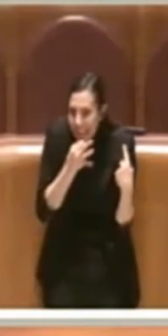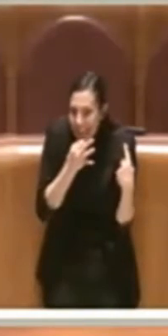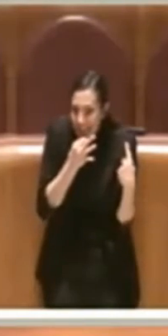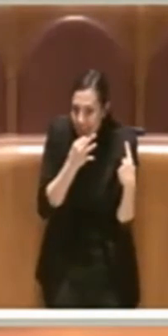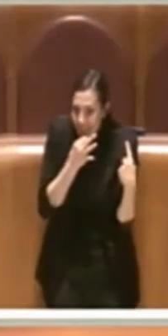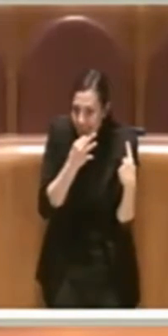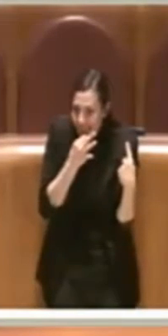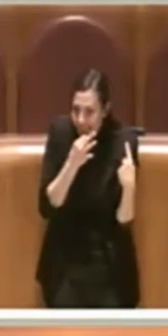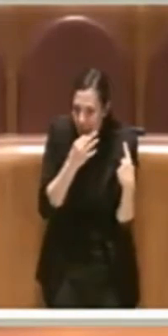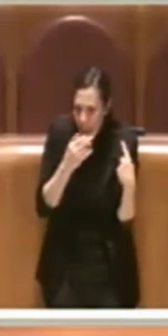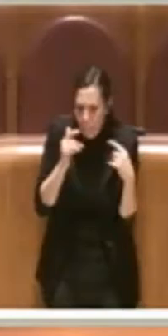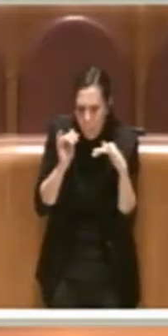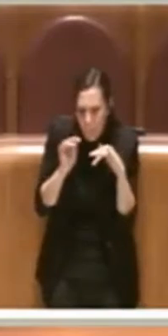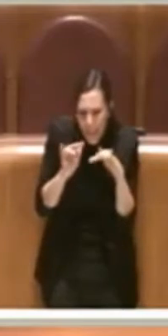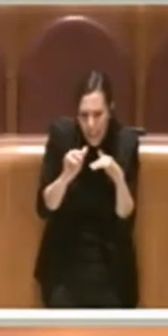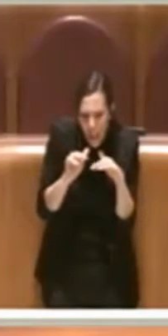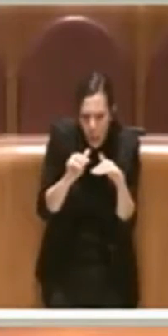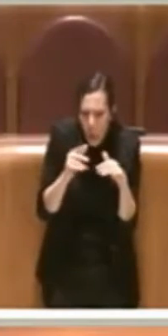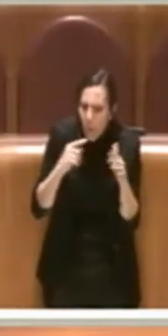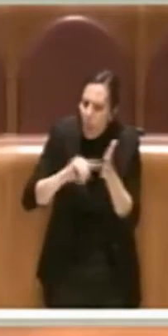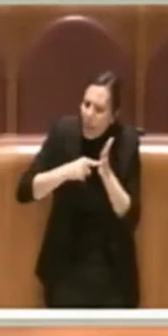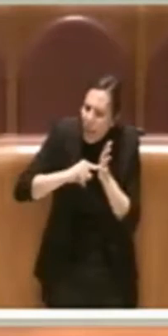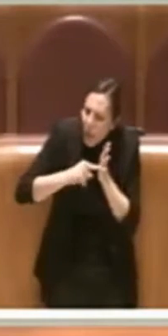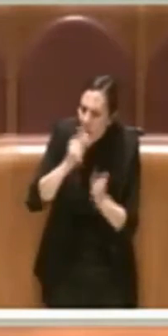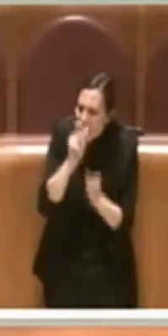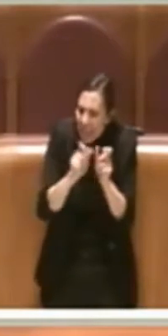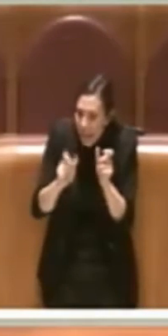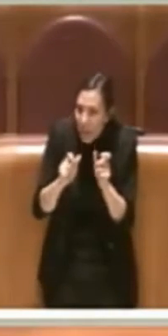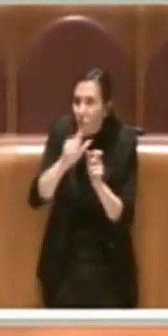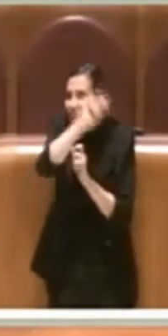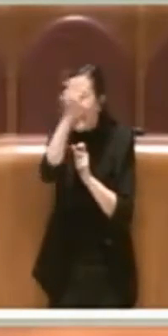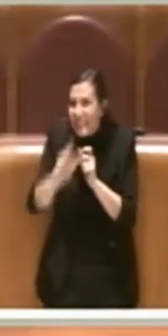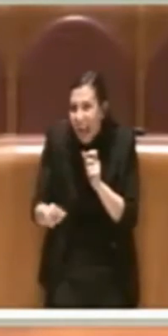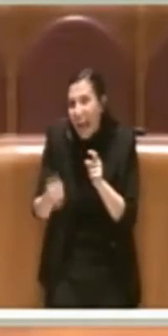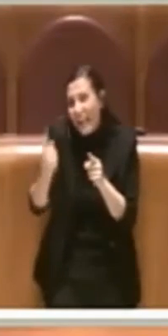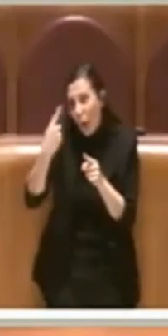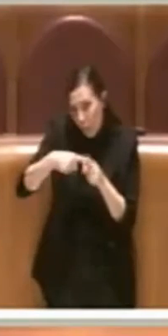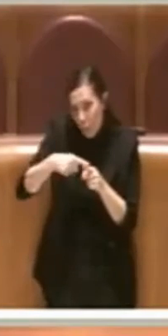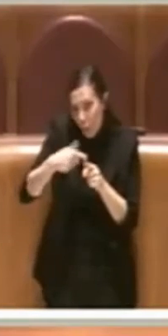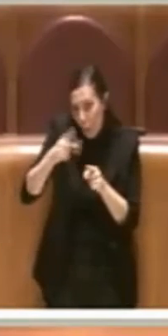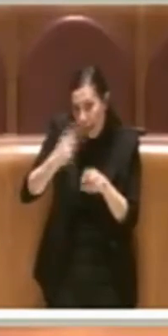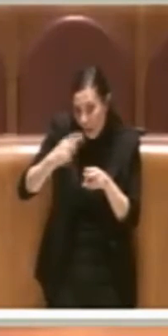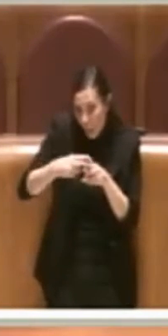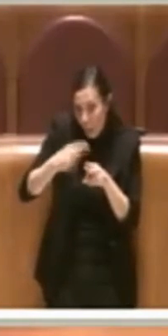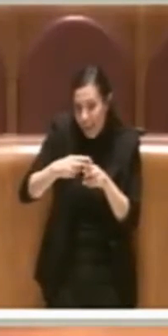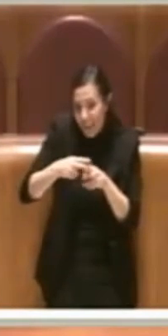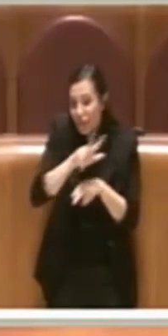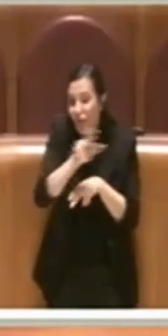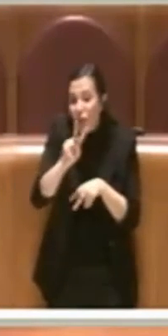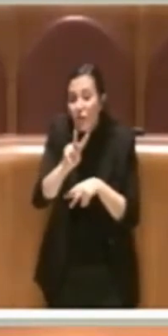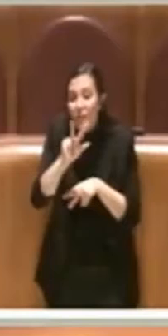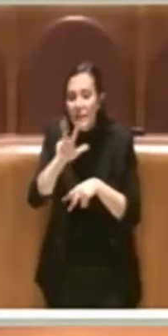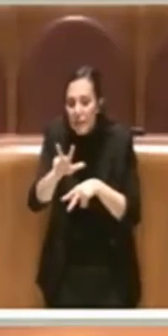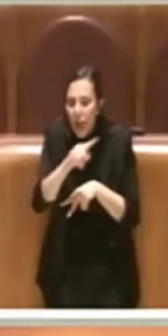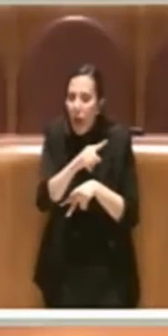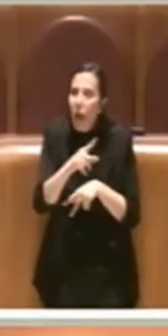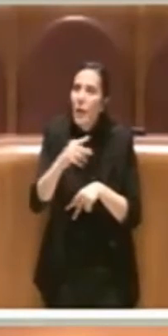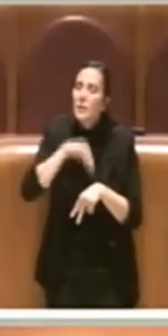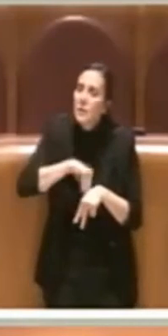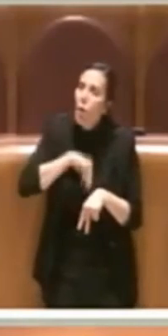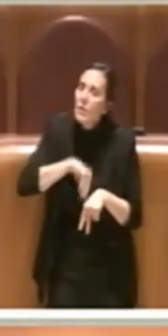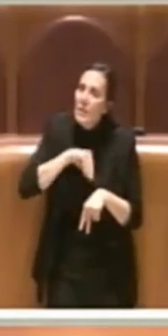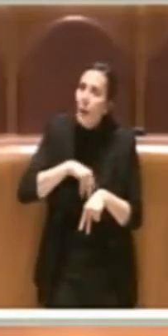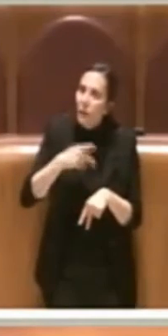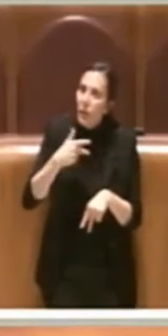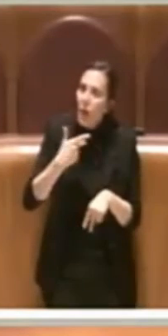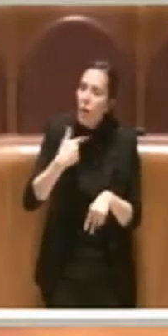di milioni di persone, anche in Italia, ma anche a Roma, migliaia e migliaia, 323 si rendono conto di avere un problema e se